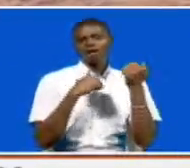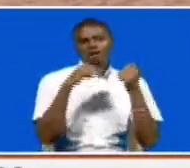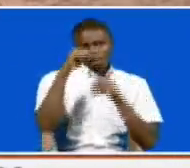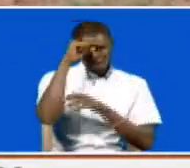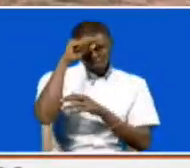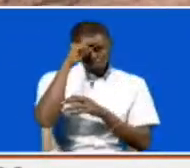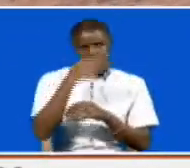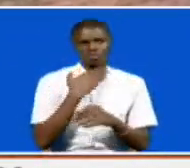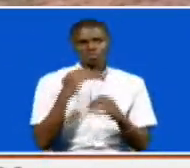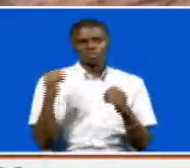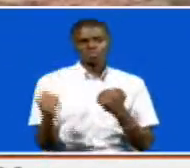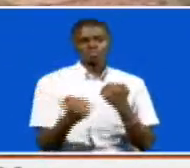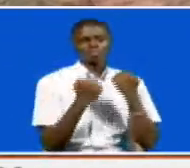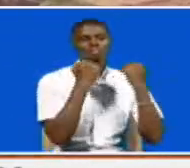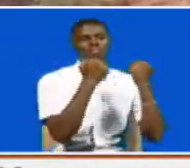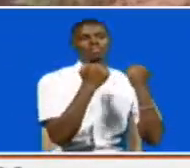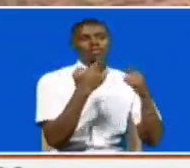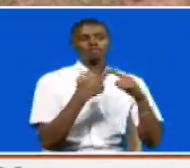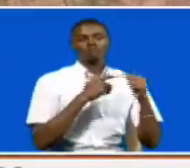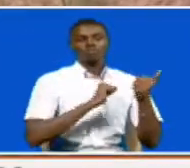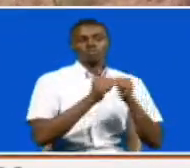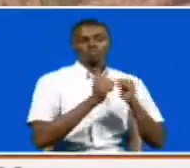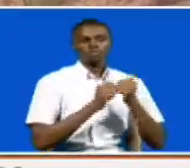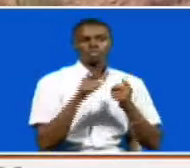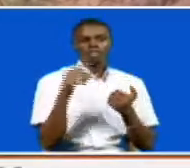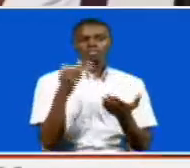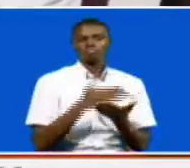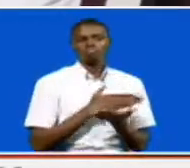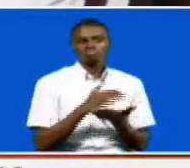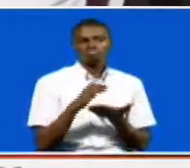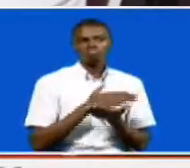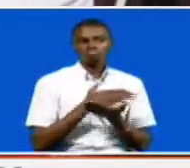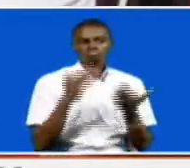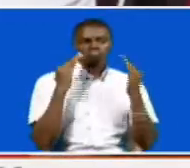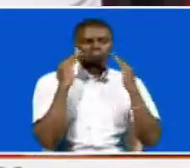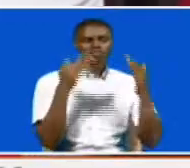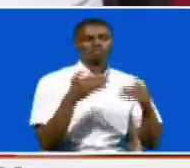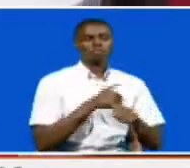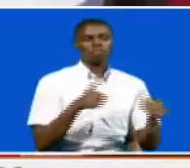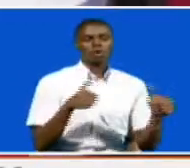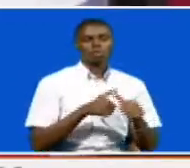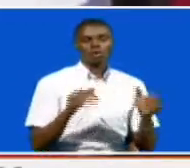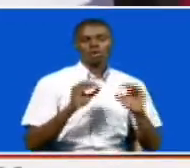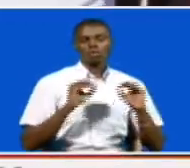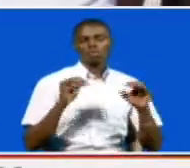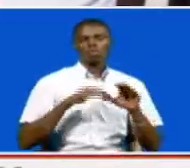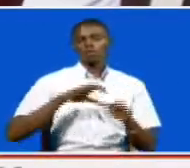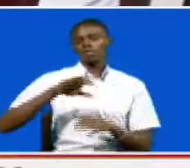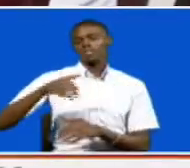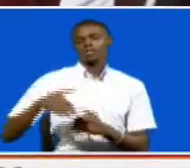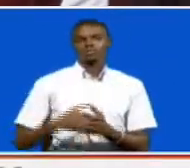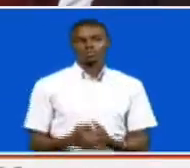inalenga kuimarisha pato linalotokana na michezo, akisema kuwa sekta hiyo haijazingatiwa vilivyo katika kaunti hiyo.